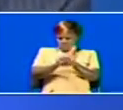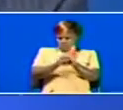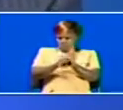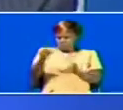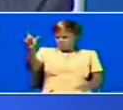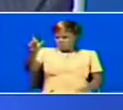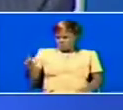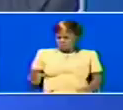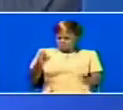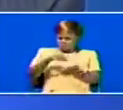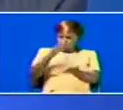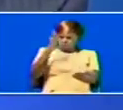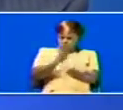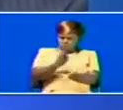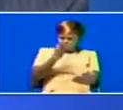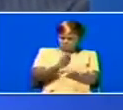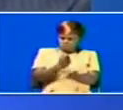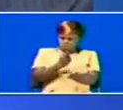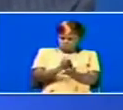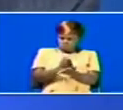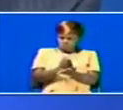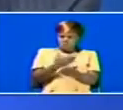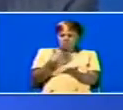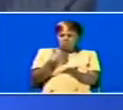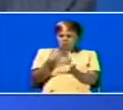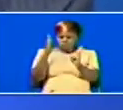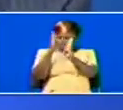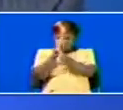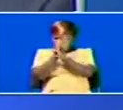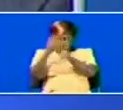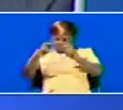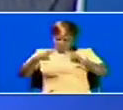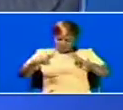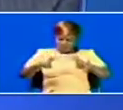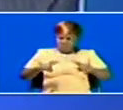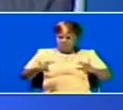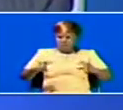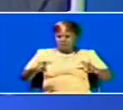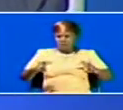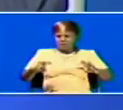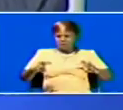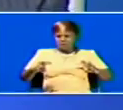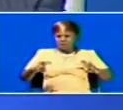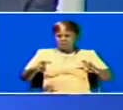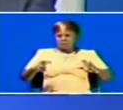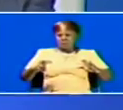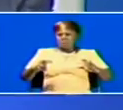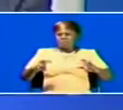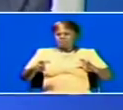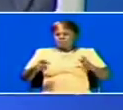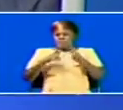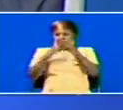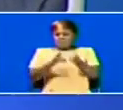Kwale, ijapokuwa kulikuwa na hali ya kuficha uchunguzi mara ya kwanza, kuwaficha kusema kwamba katika zile